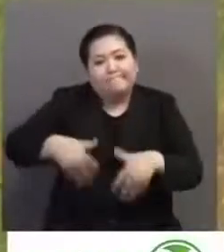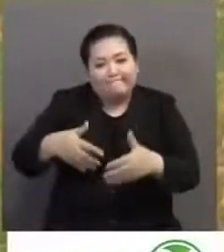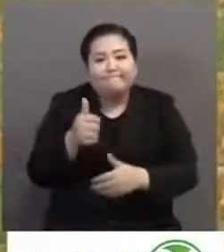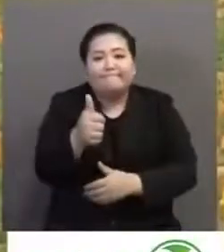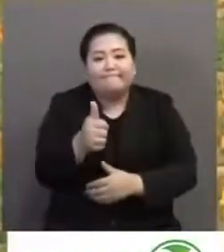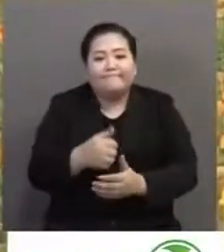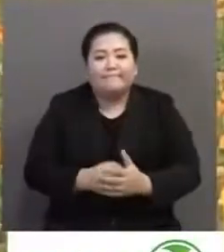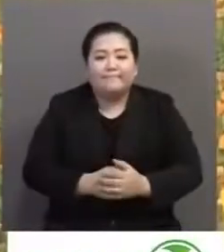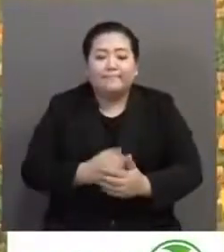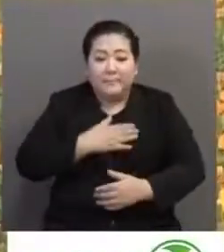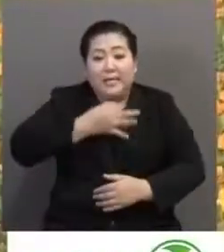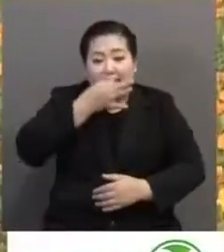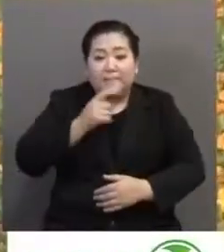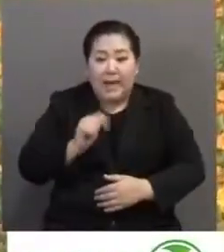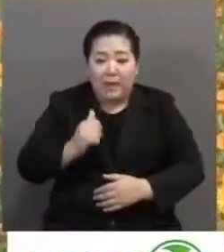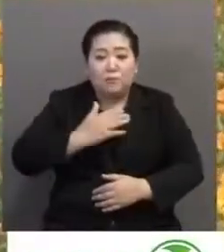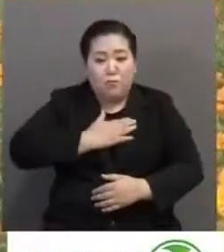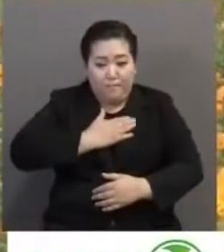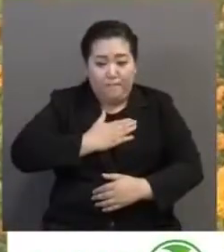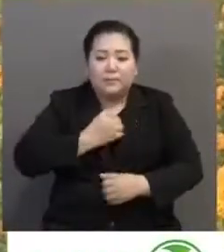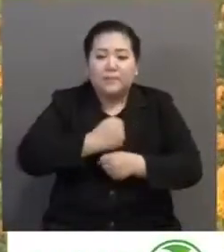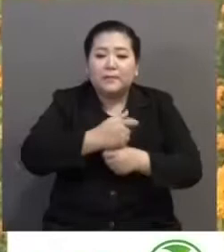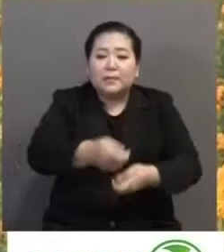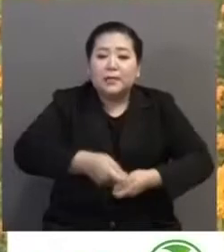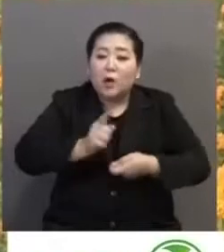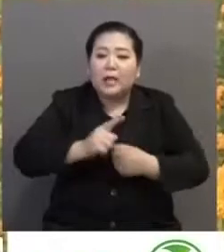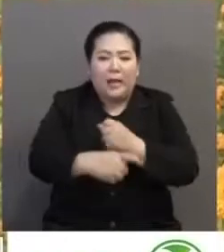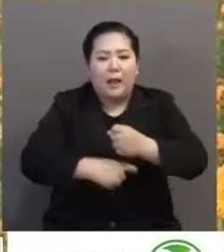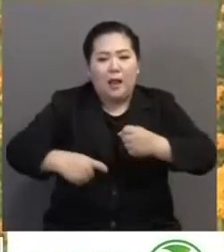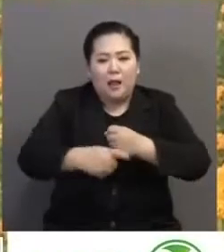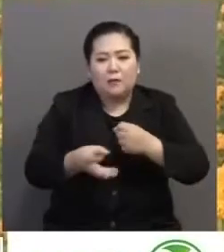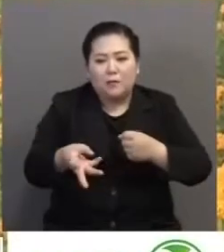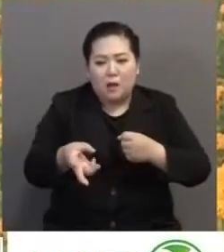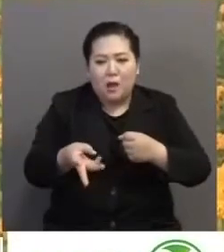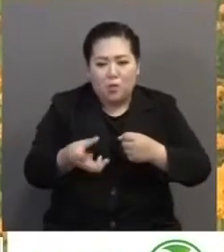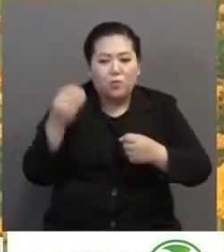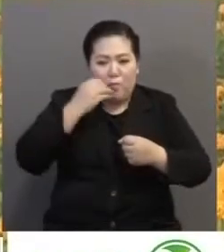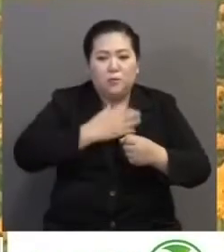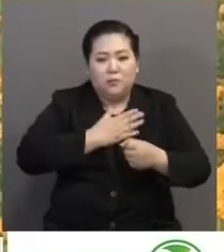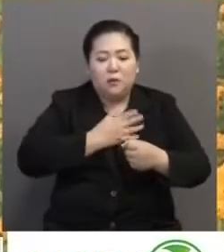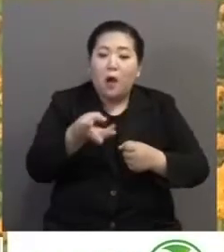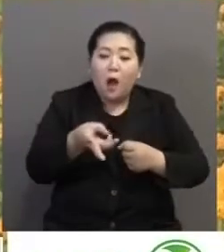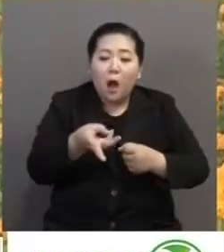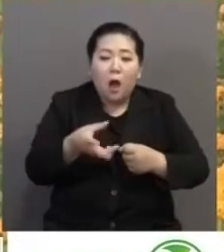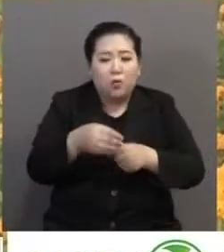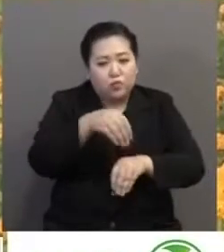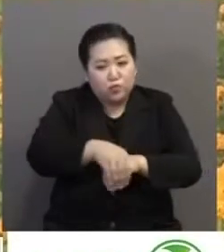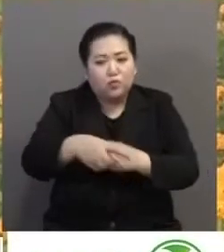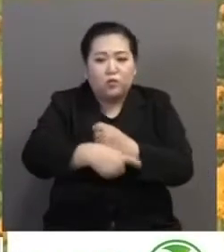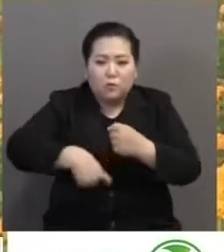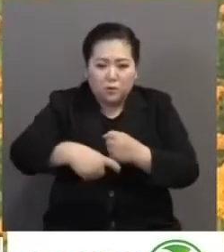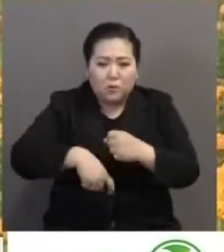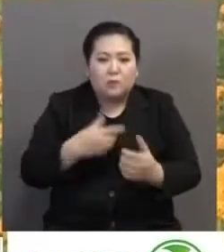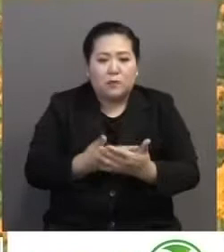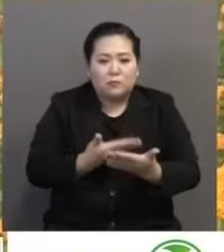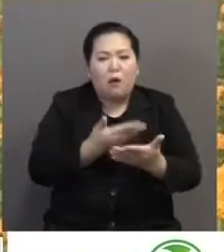อาชีพหลักของผมจริงทำเป็นอาชีพเกษตรกรทำนานะครับเนื่องจากหลักแหล่ข้าวเราไปขายเราไม่ค่อยได้รา